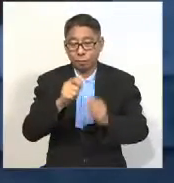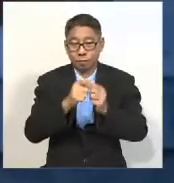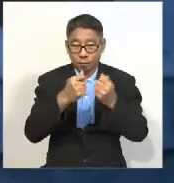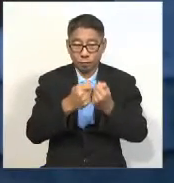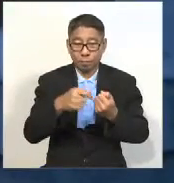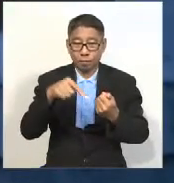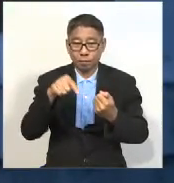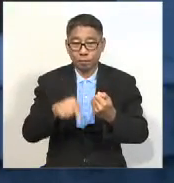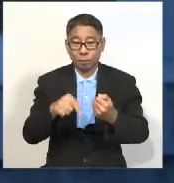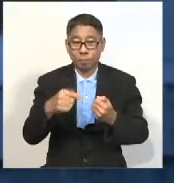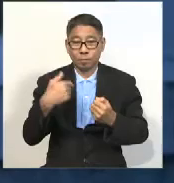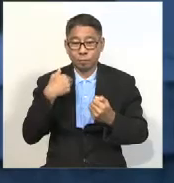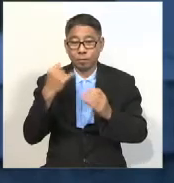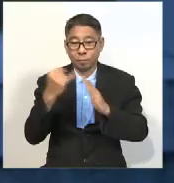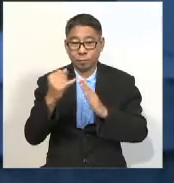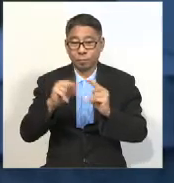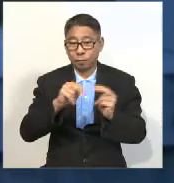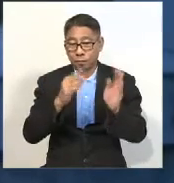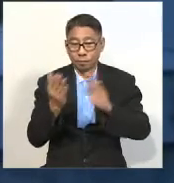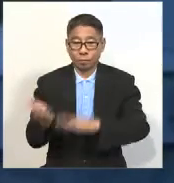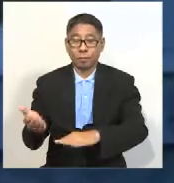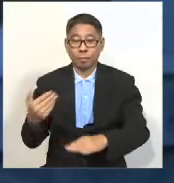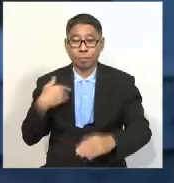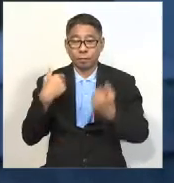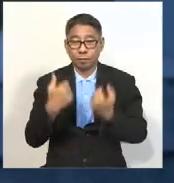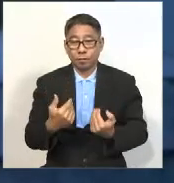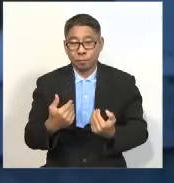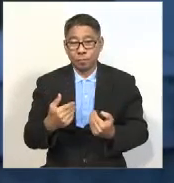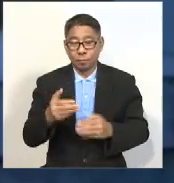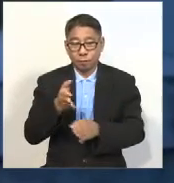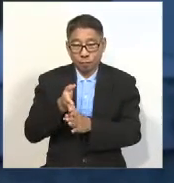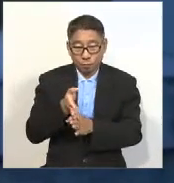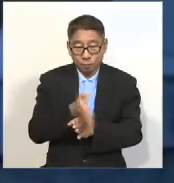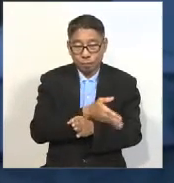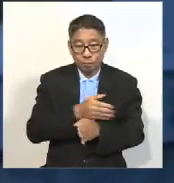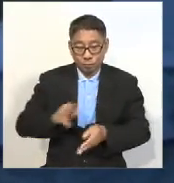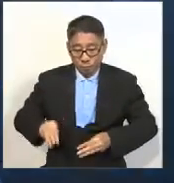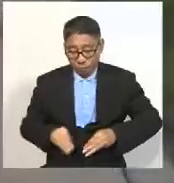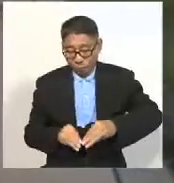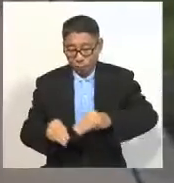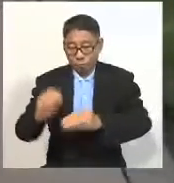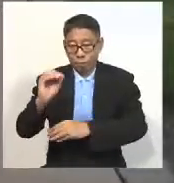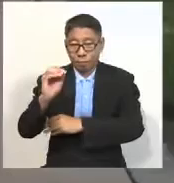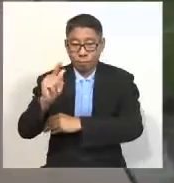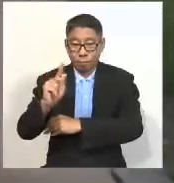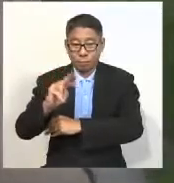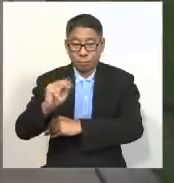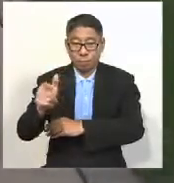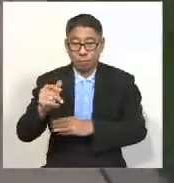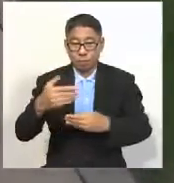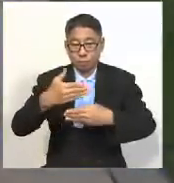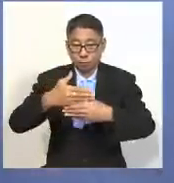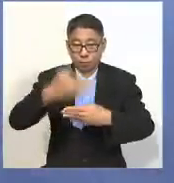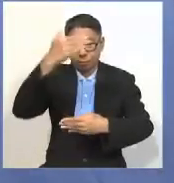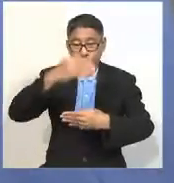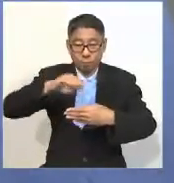ภอวังยางอำเภอนาแกและอำเภอธาตุพนมบางส่วนก่อนจะไหลลงสู่แม่น้ำโขงโดยมีการเปิดประตูระ